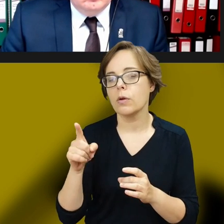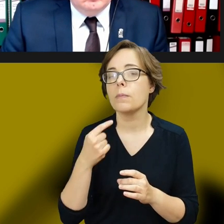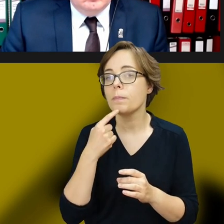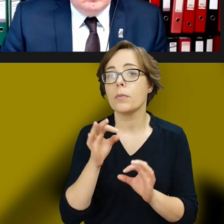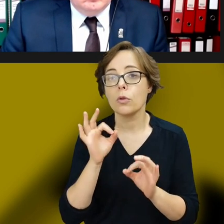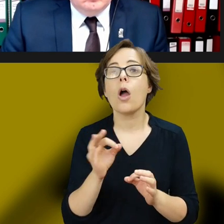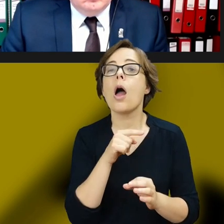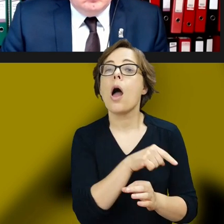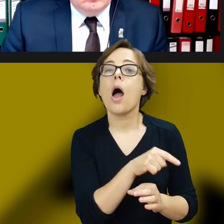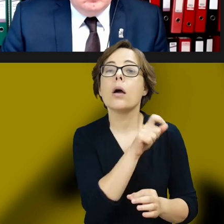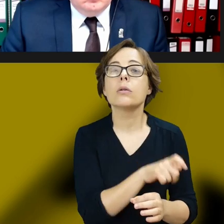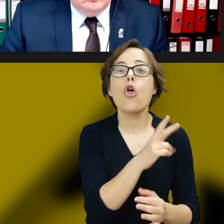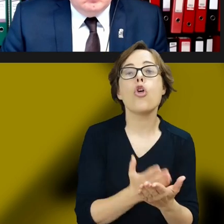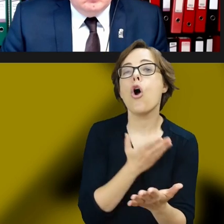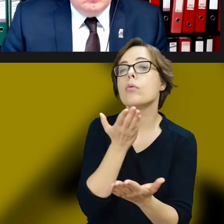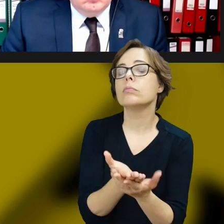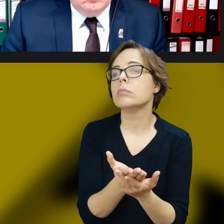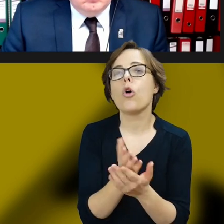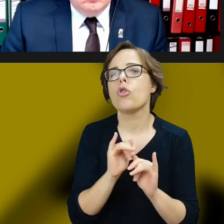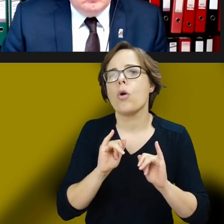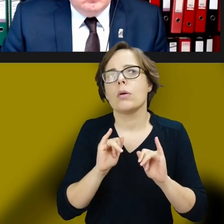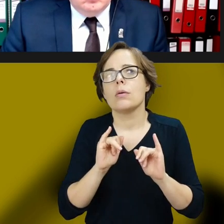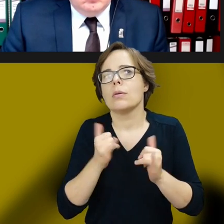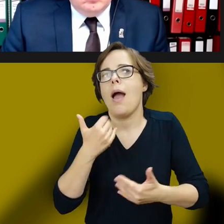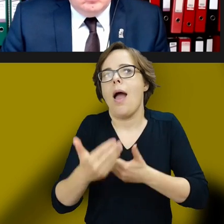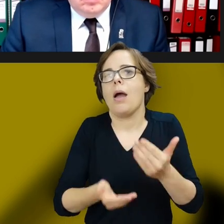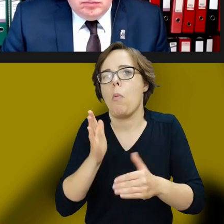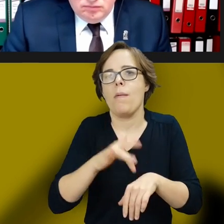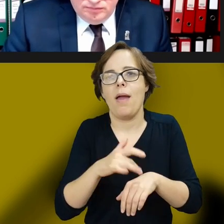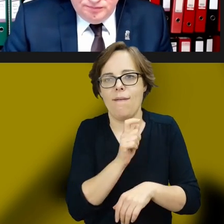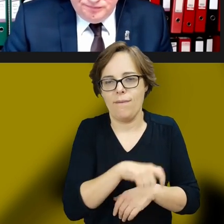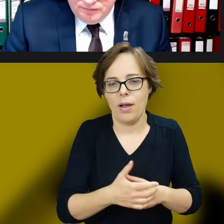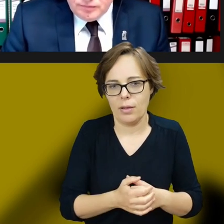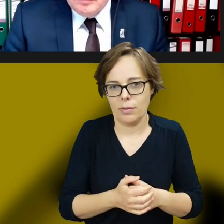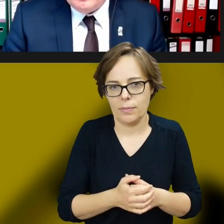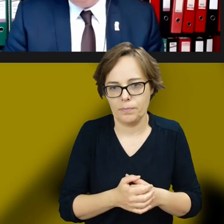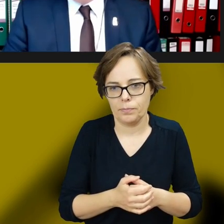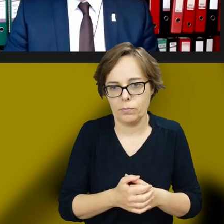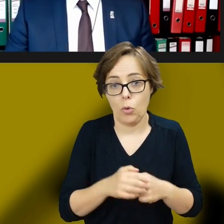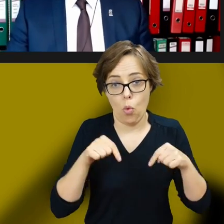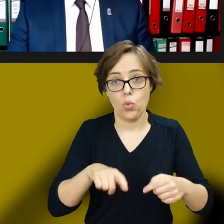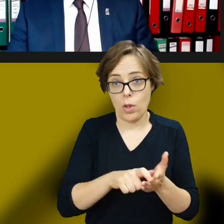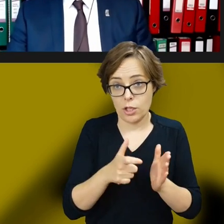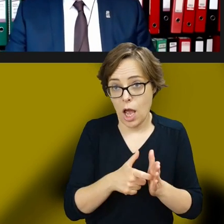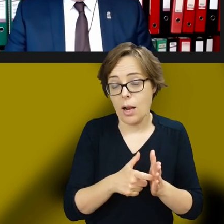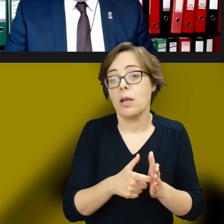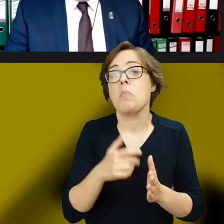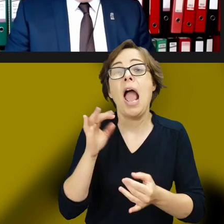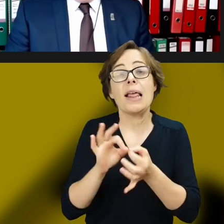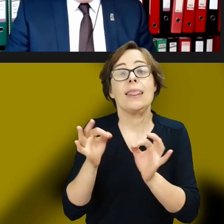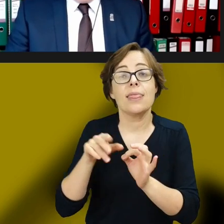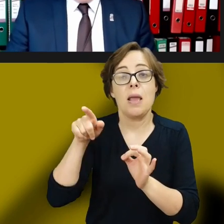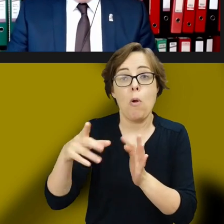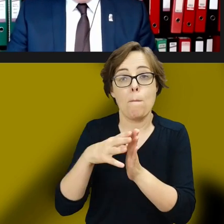sprawach? Tutaj na sali po naszej stronie są ludzie, którzy w takim modelu być może poszliby do sądu, a być może pewnego dnia